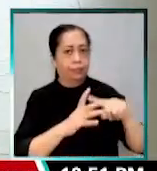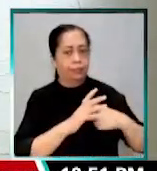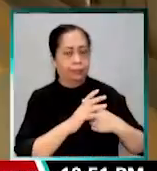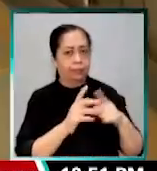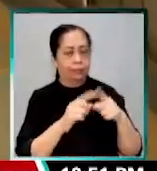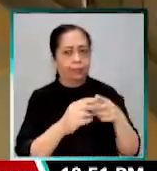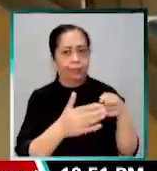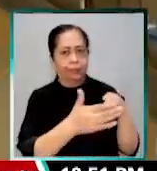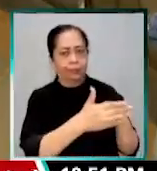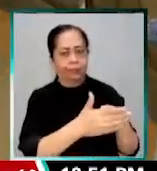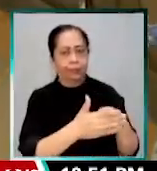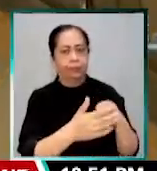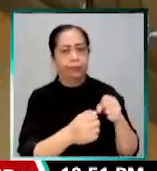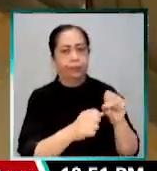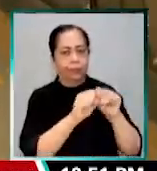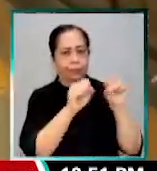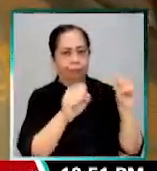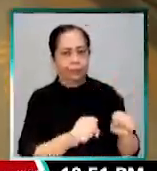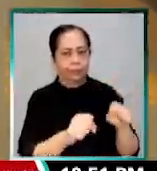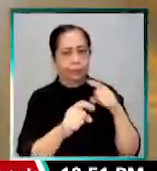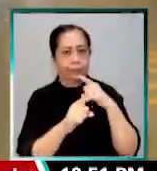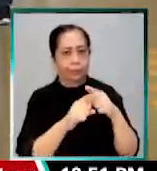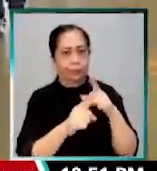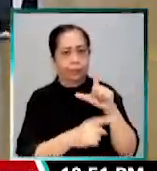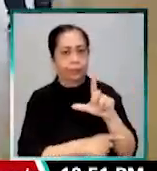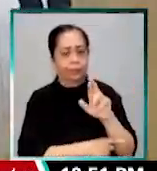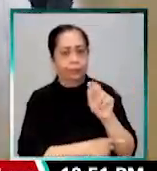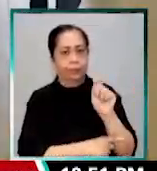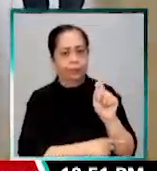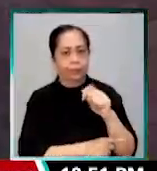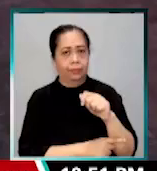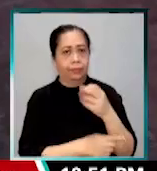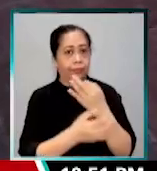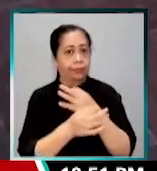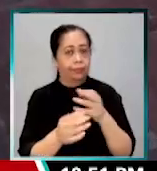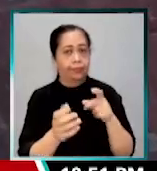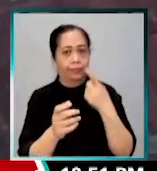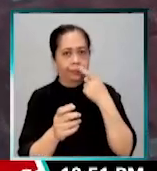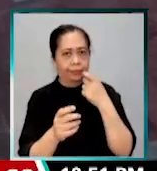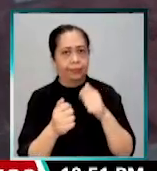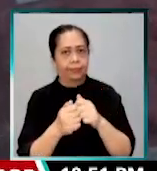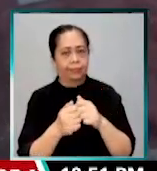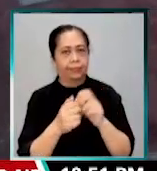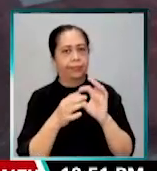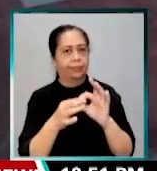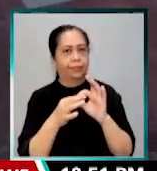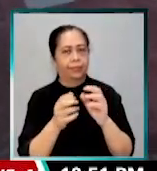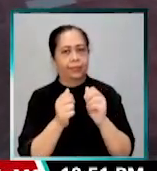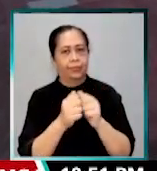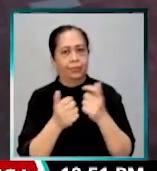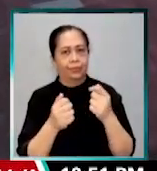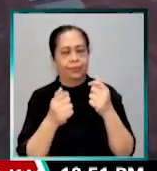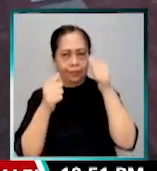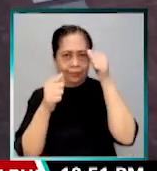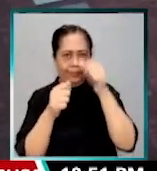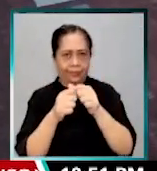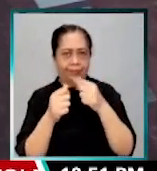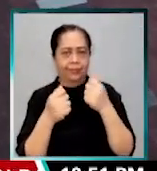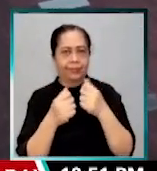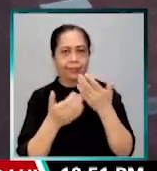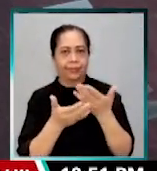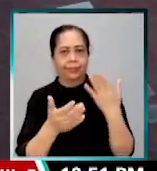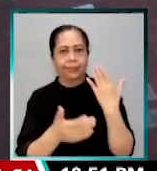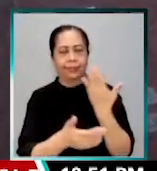Station. Ayon sa Light Rail Transit Authority, ang libreng sakay ay bilang pakikisa sa paggunita at pag-alala